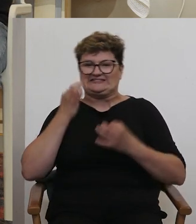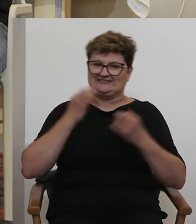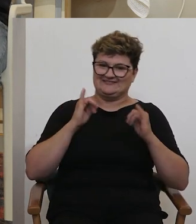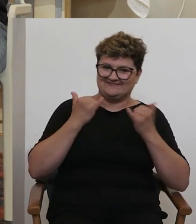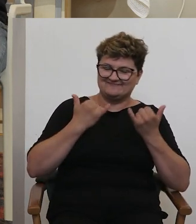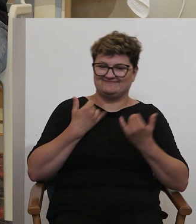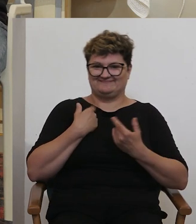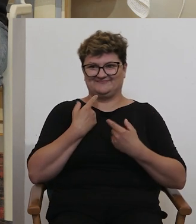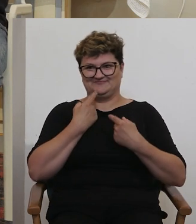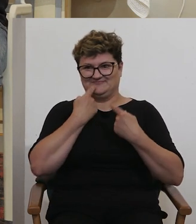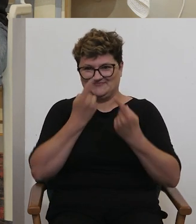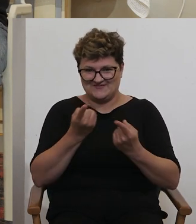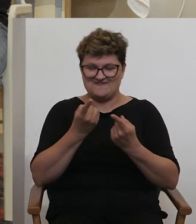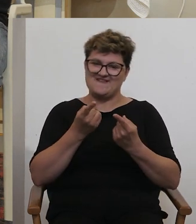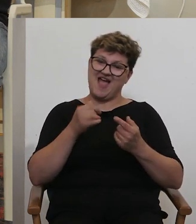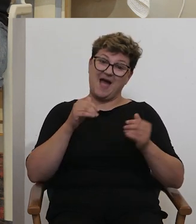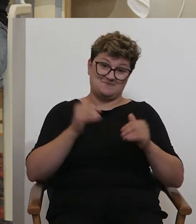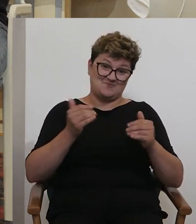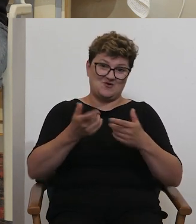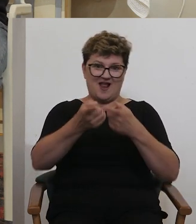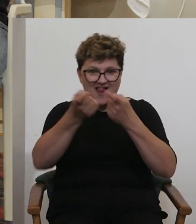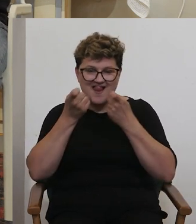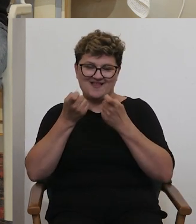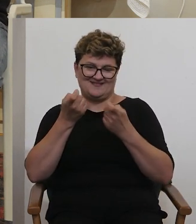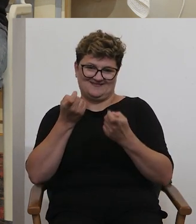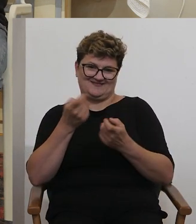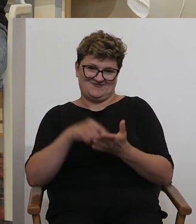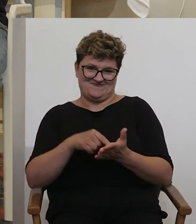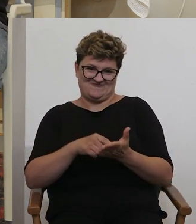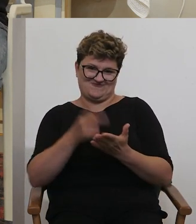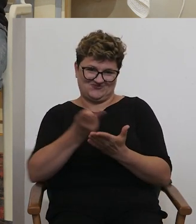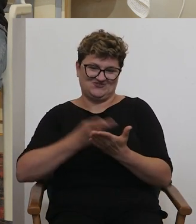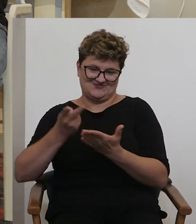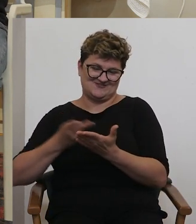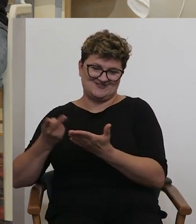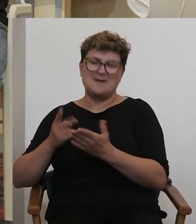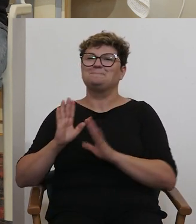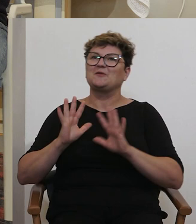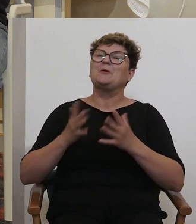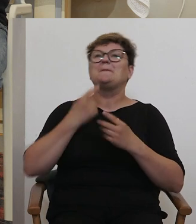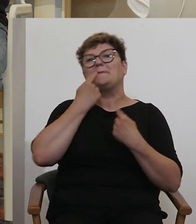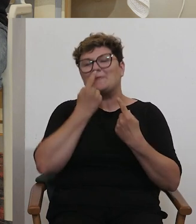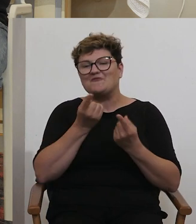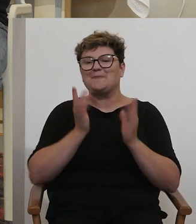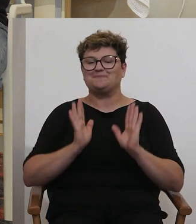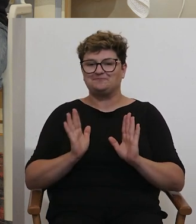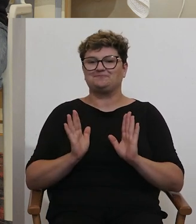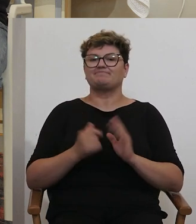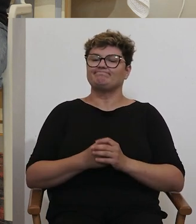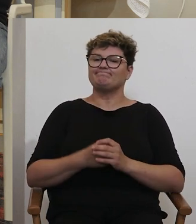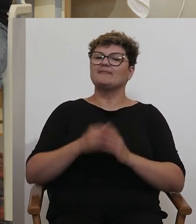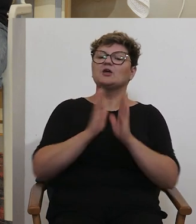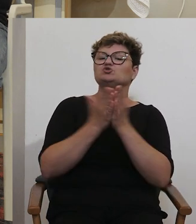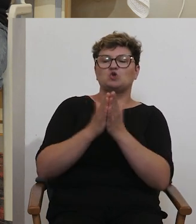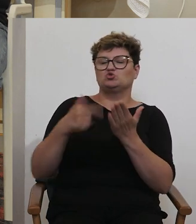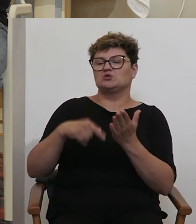czy ten tytuł nie przyciągnie Państwa do lektury tej książki. Może powiem tak, że ta książka jest przede